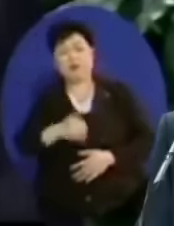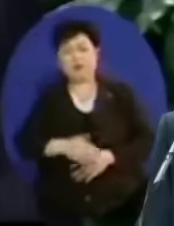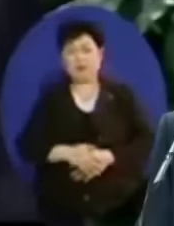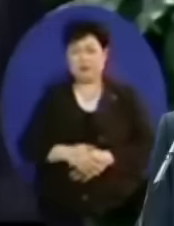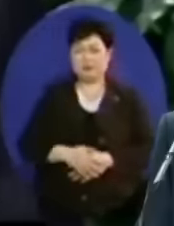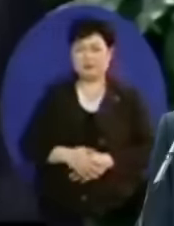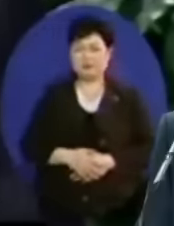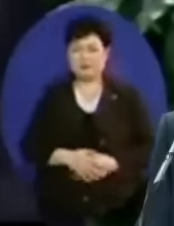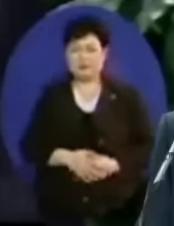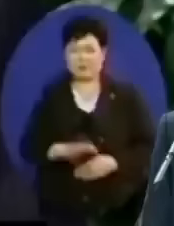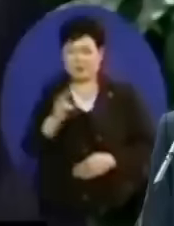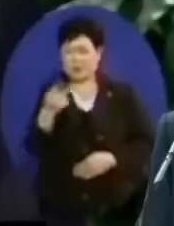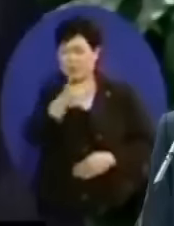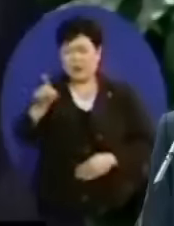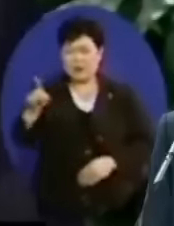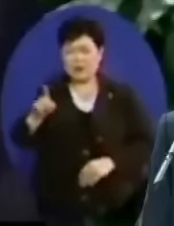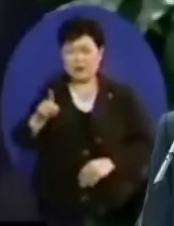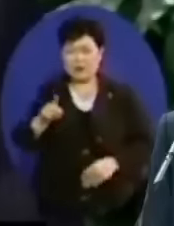뭐